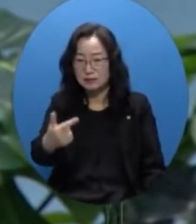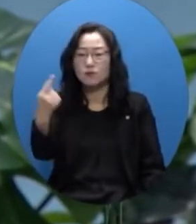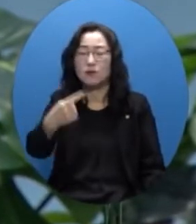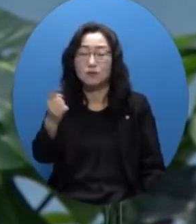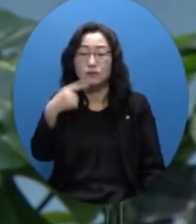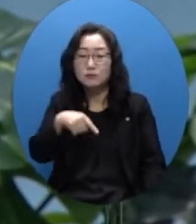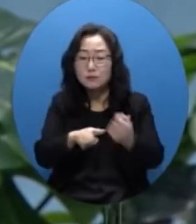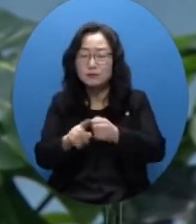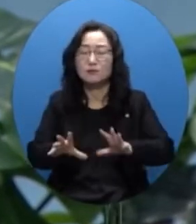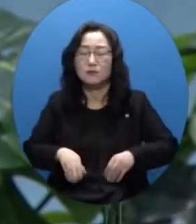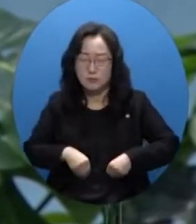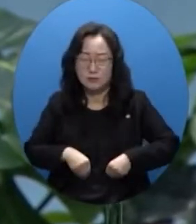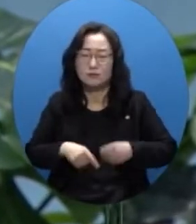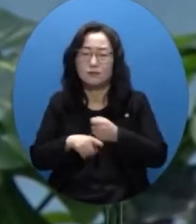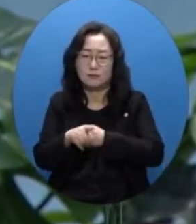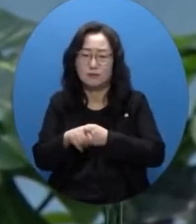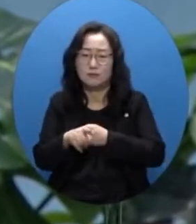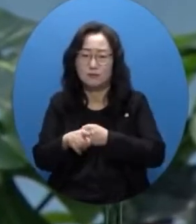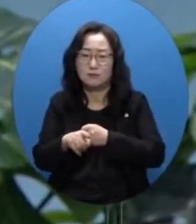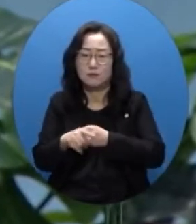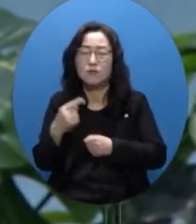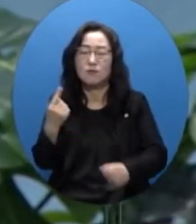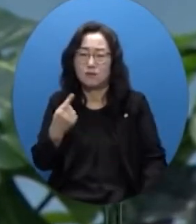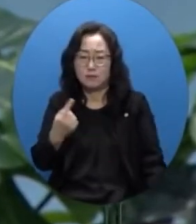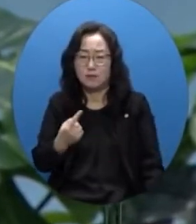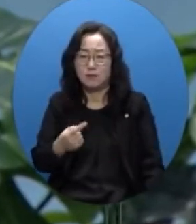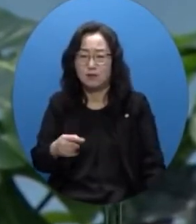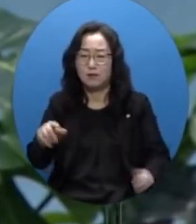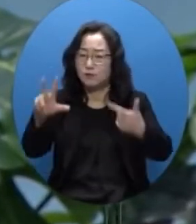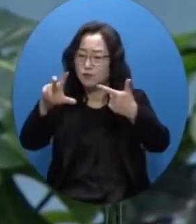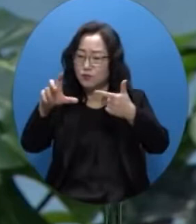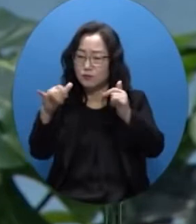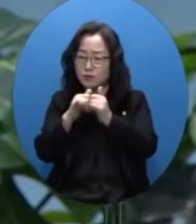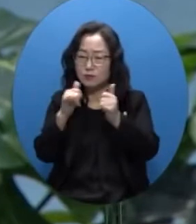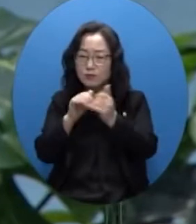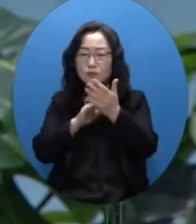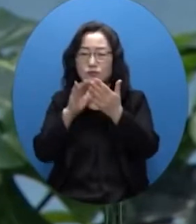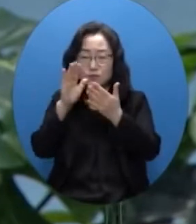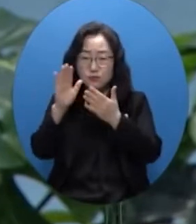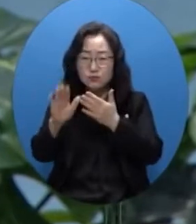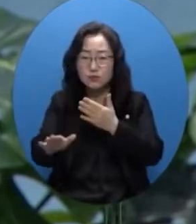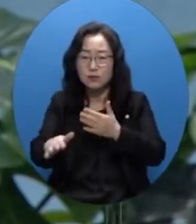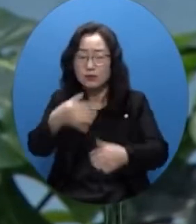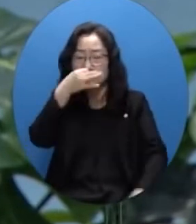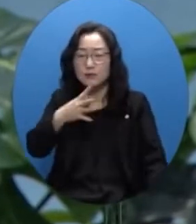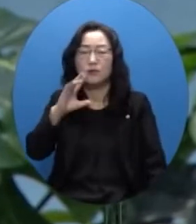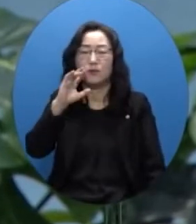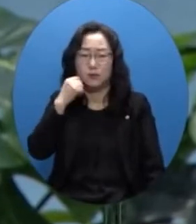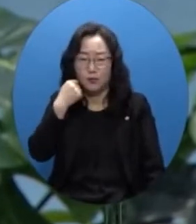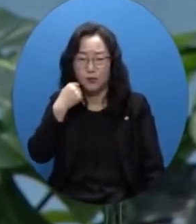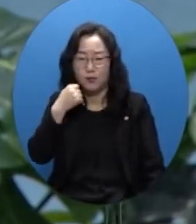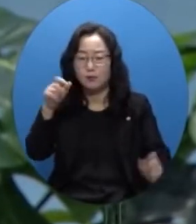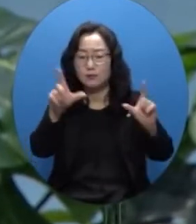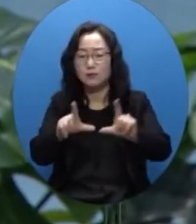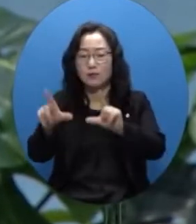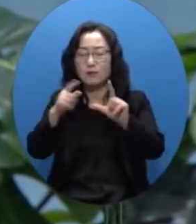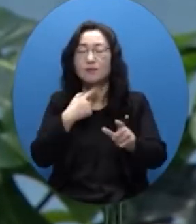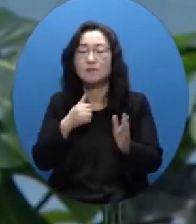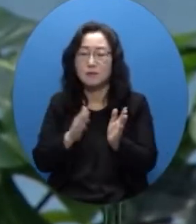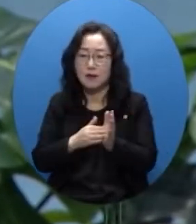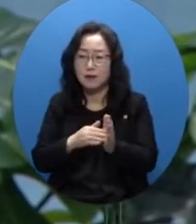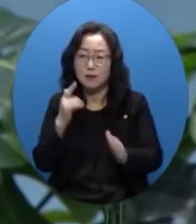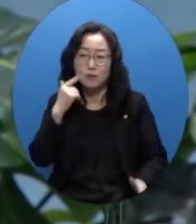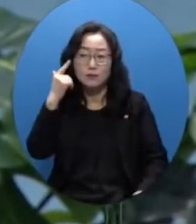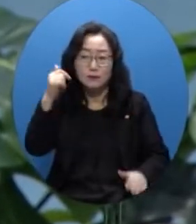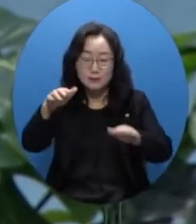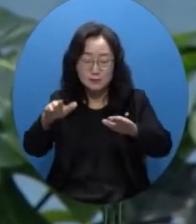굶주림 입니다 우리가 6.25 전쟁 이후 에어 얼마나 친북 어려운 시기를 됐습니까 도도를 때